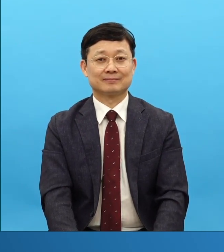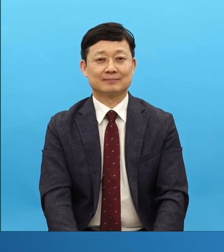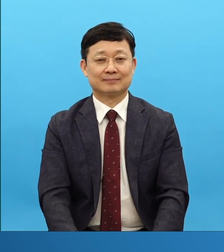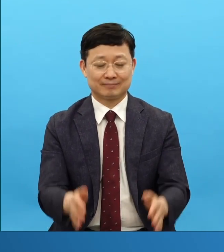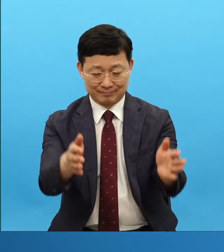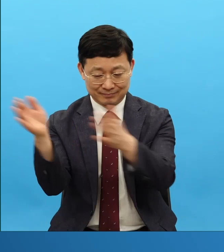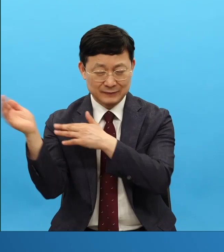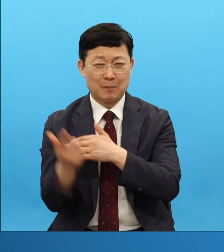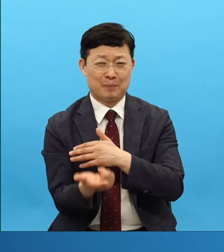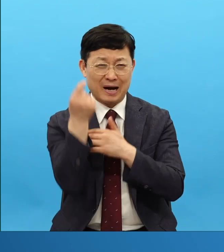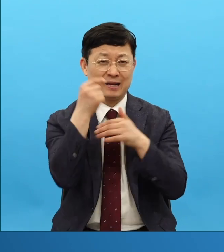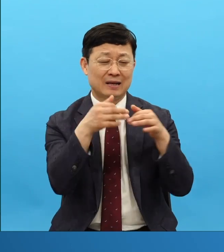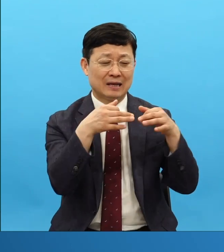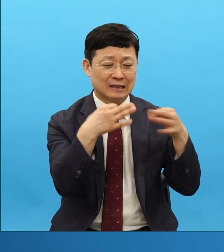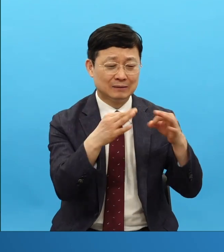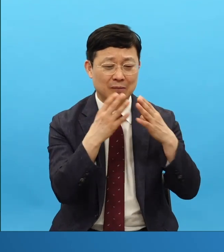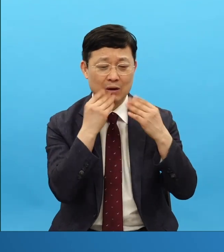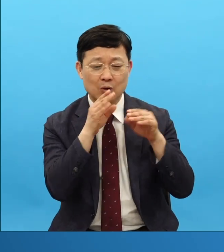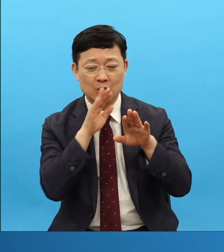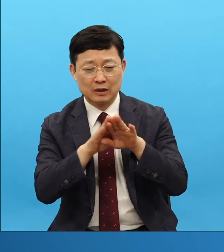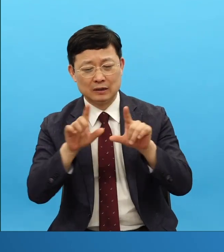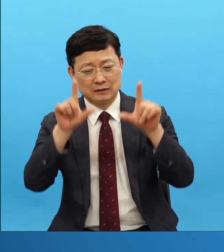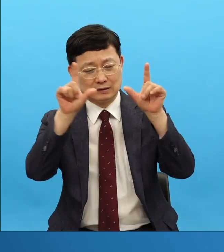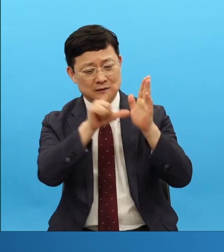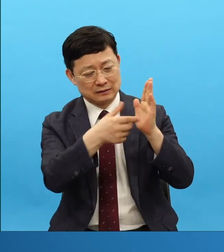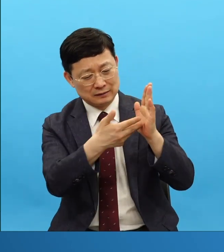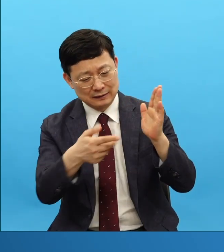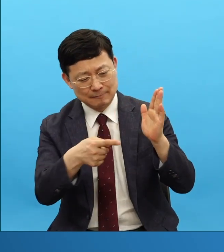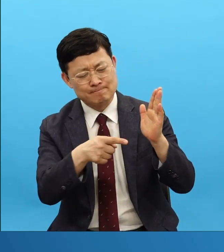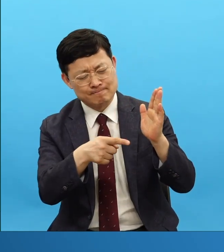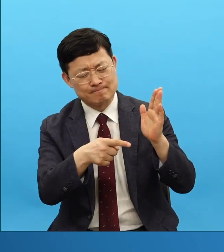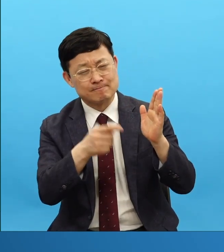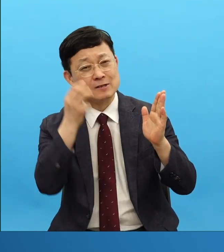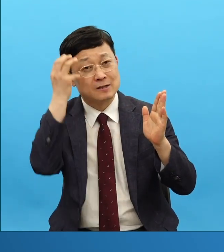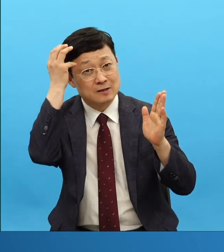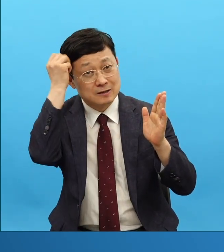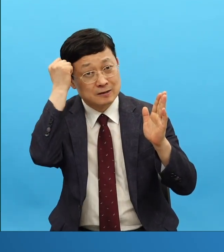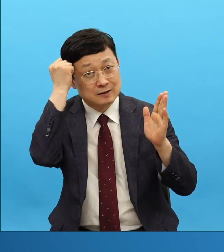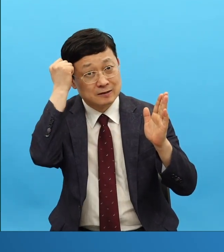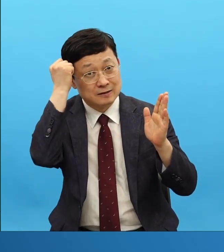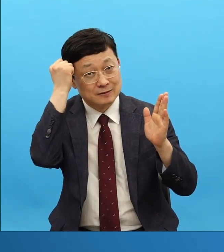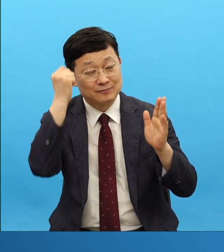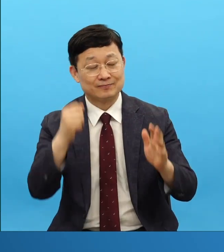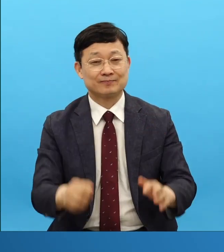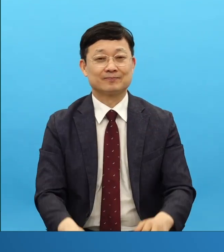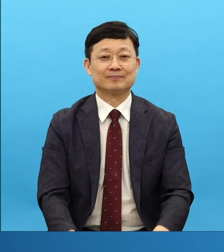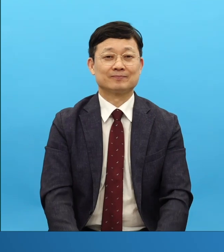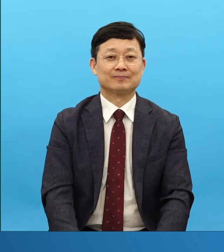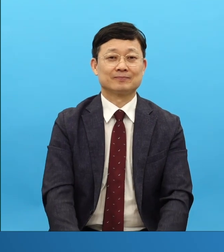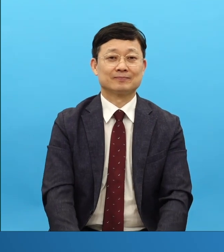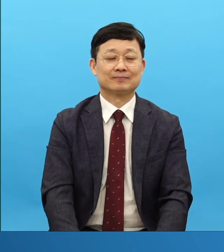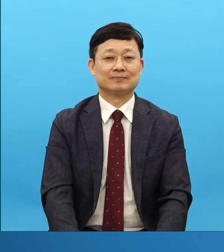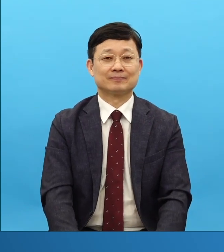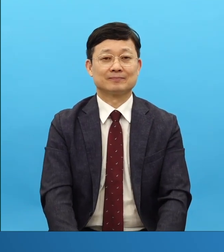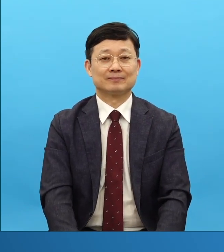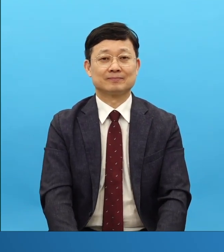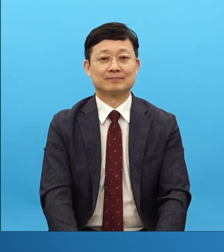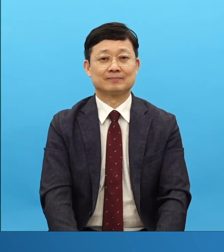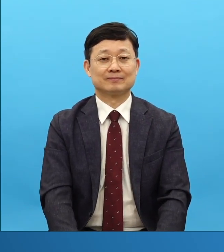시대 기억해라니까요. Remember the 3-day weekend. 지금은 대원군 시대가 아니에요. We're not in the old age of the past.